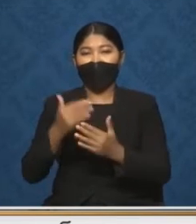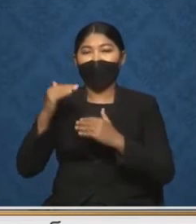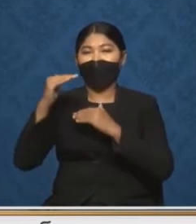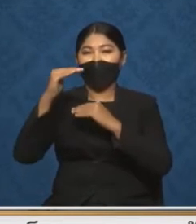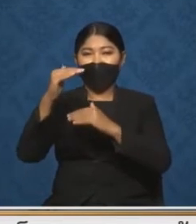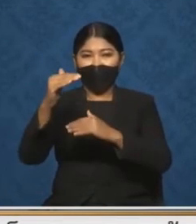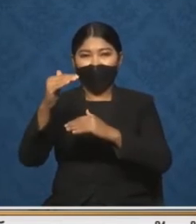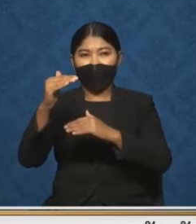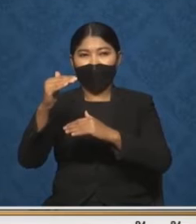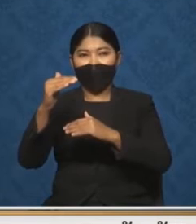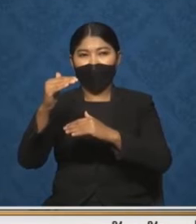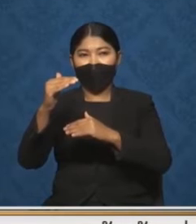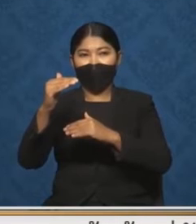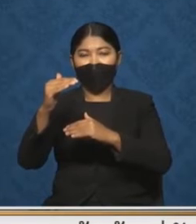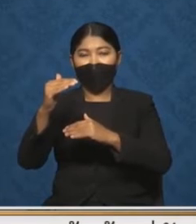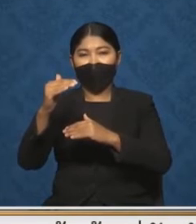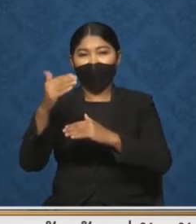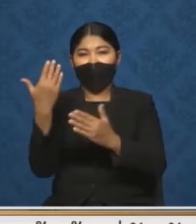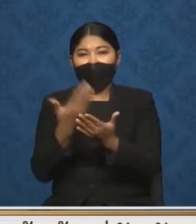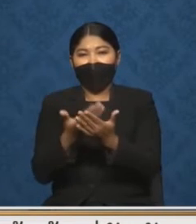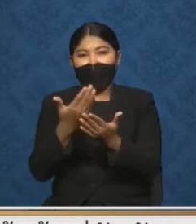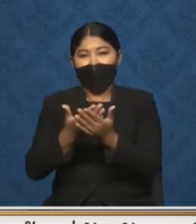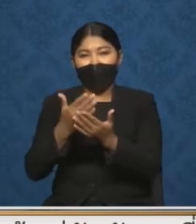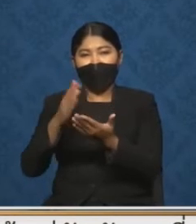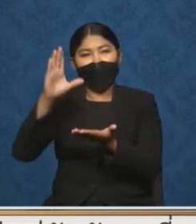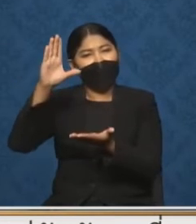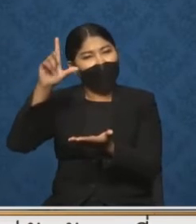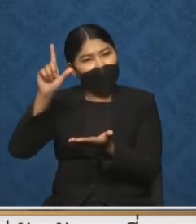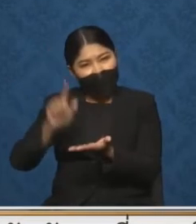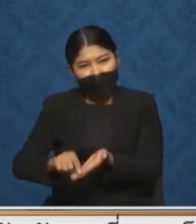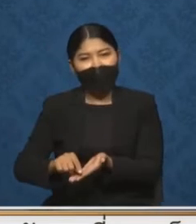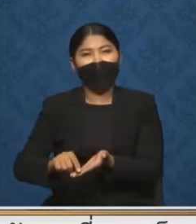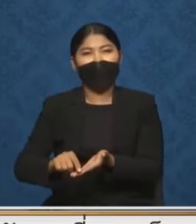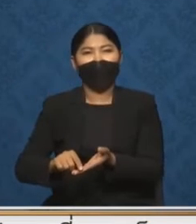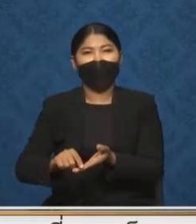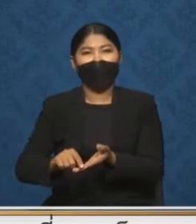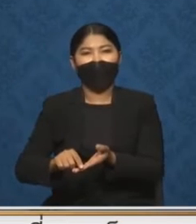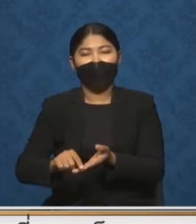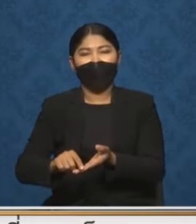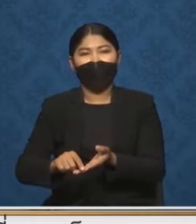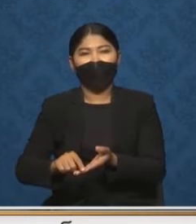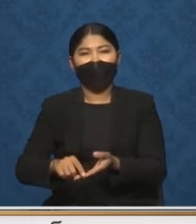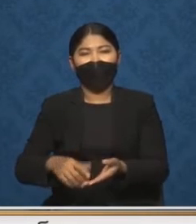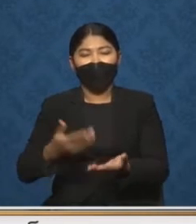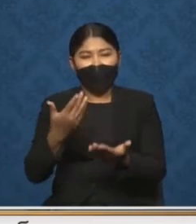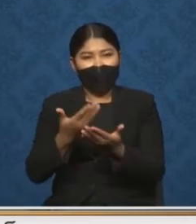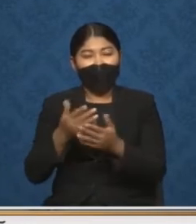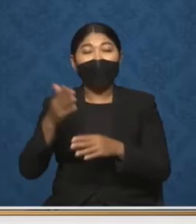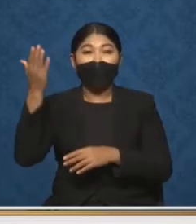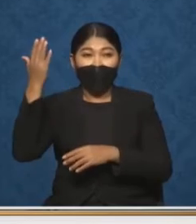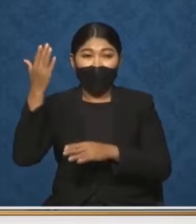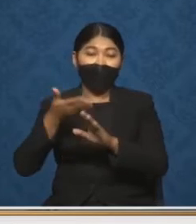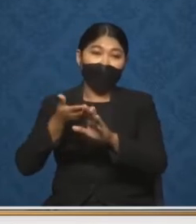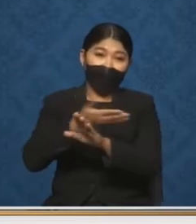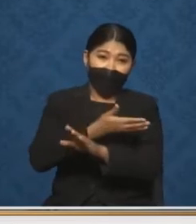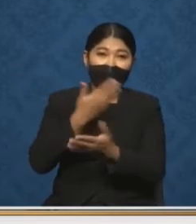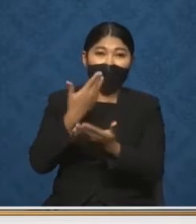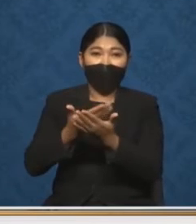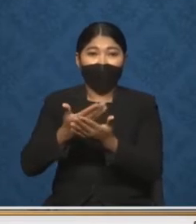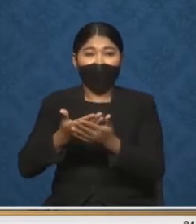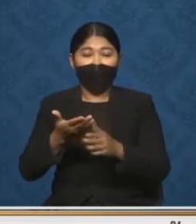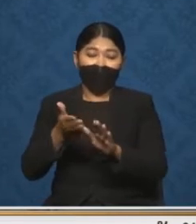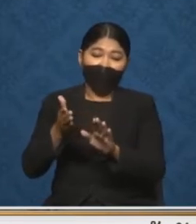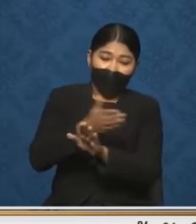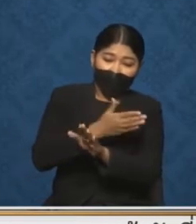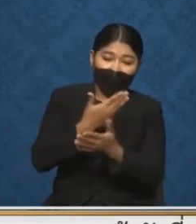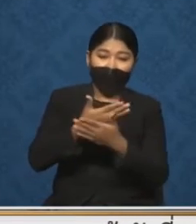ซมคุณภาพและราคาที่ตกต่ำต่างกัน กับผ่าวปุกติทมีราคาถึง 40